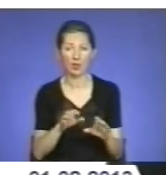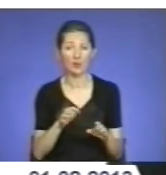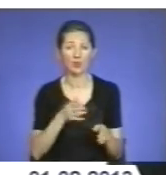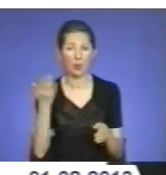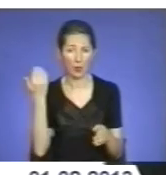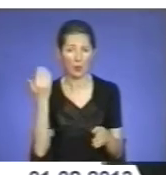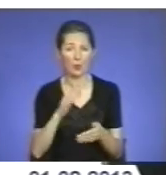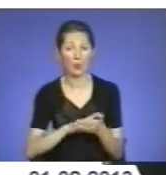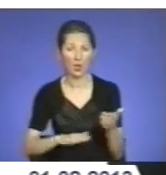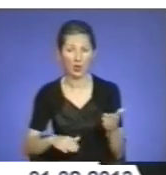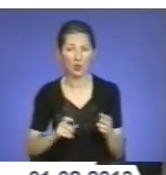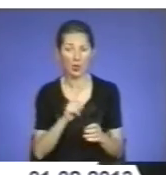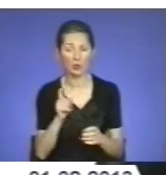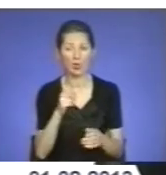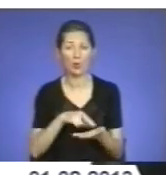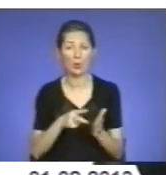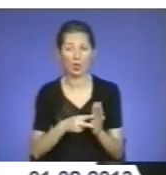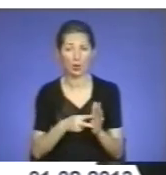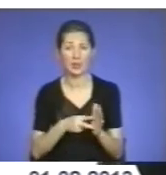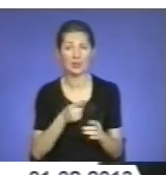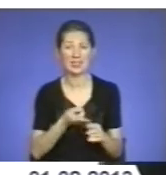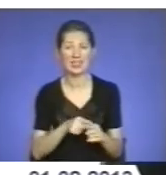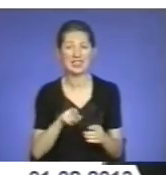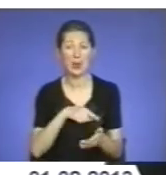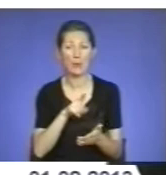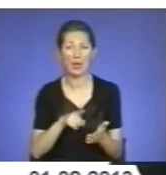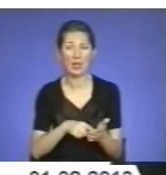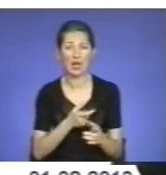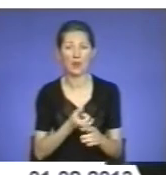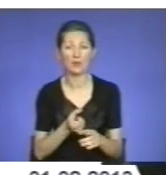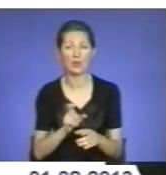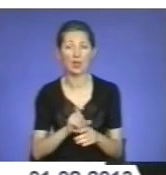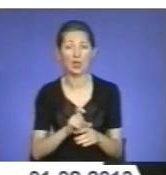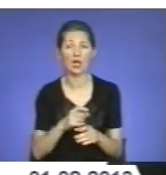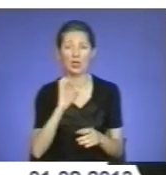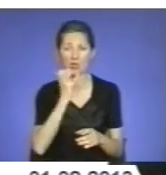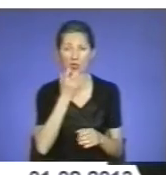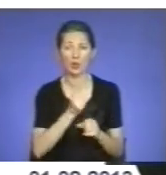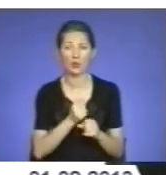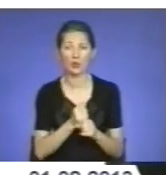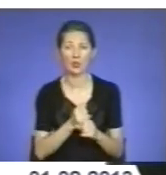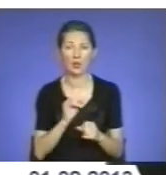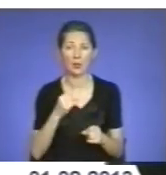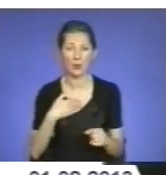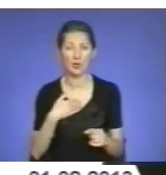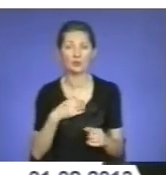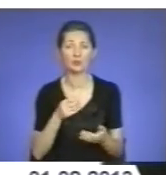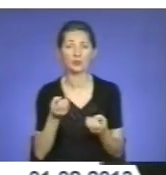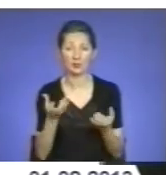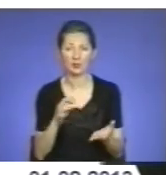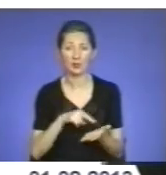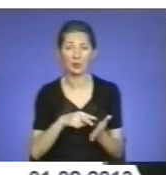господарство, звичайно, працює, планує над тим питанням досить строго, дуже серйозно працювати. І ми, звичайно, плануємо